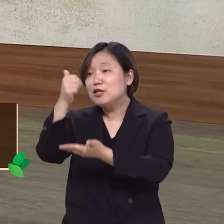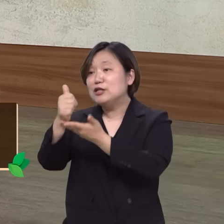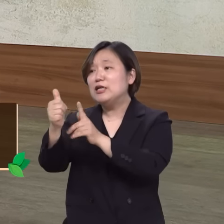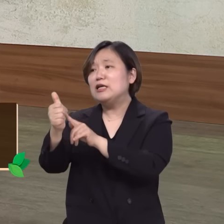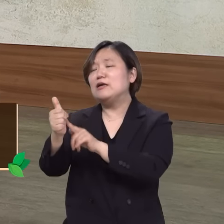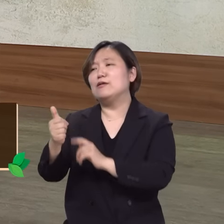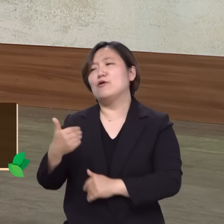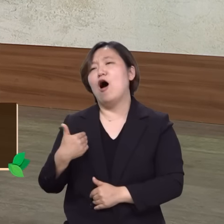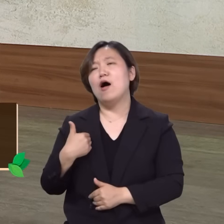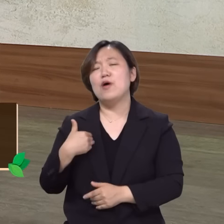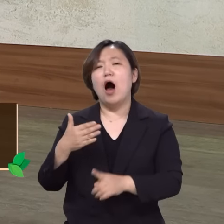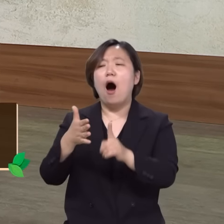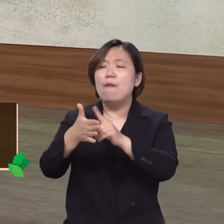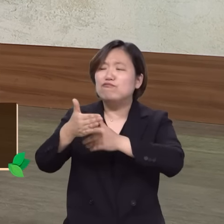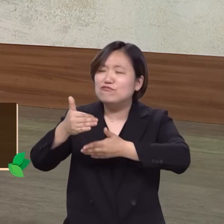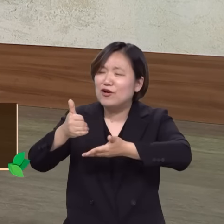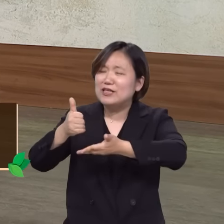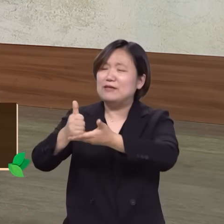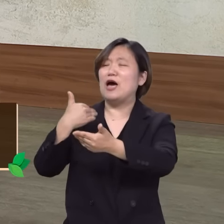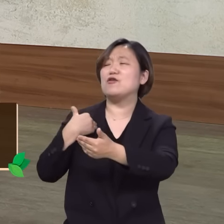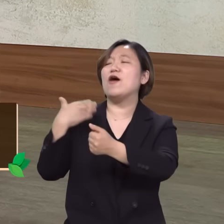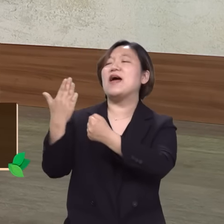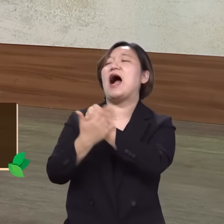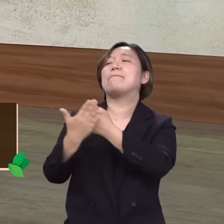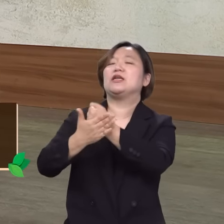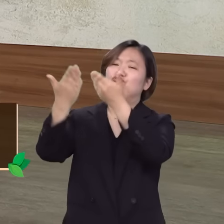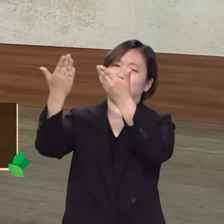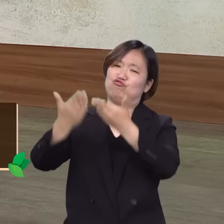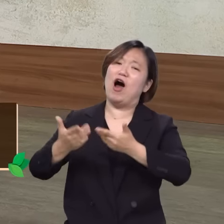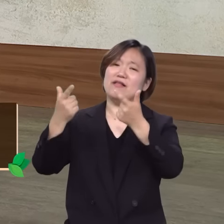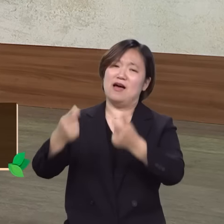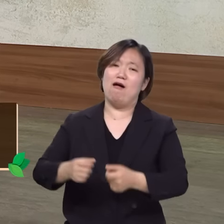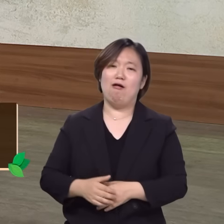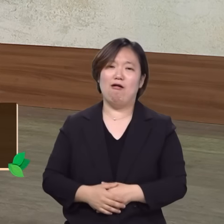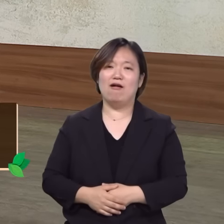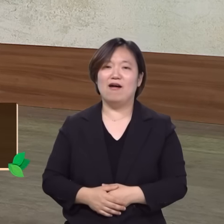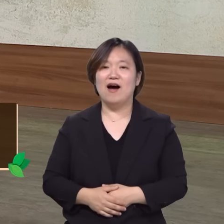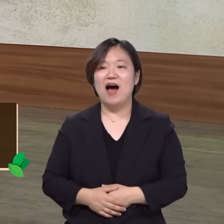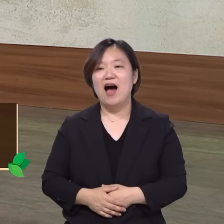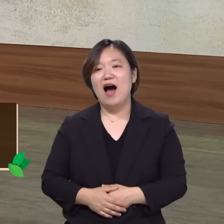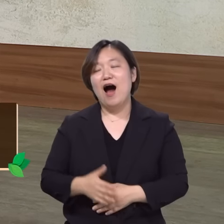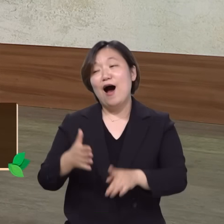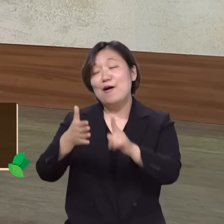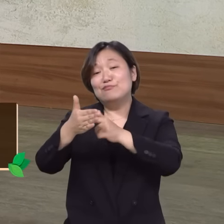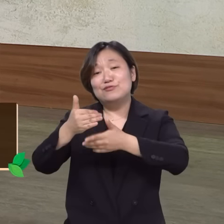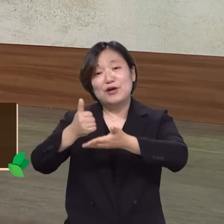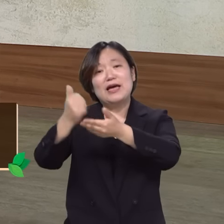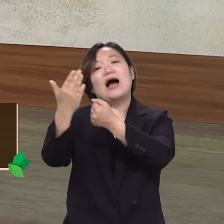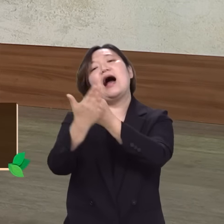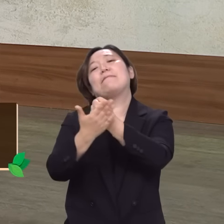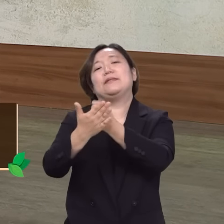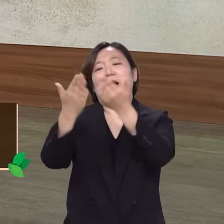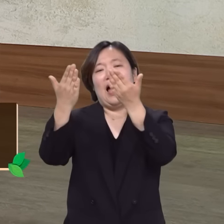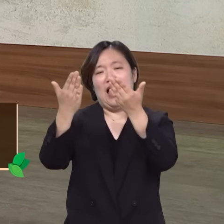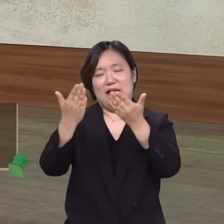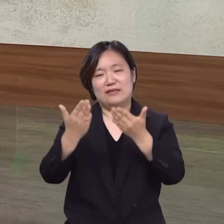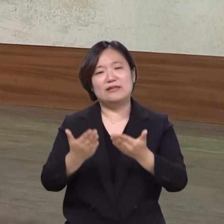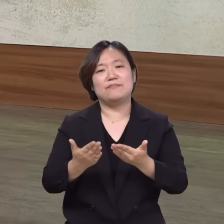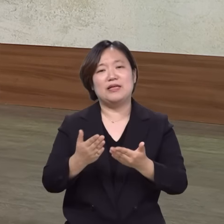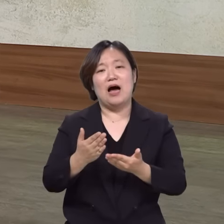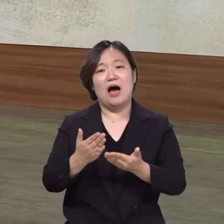아무리 생각해도 부처님 힌 거 같습니다 생각해도이 부처님께서 가피를 주신 거